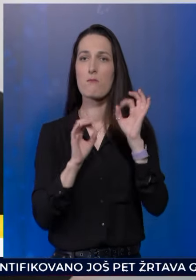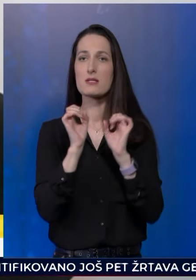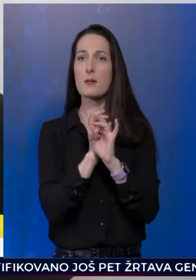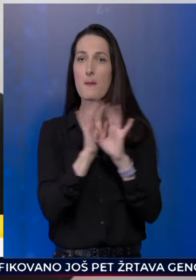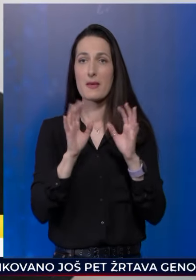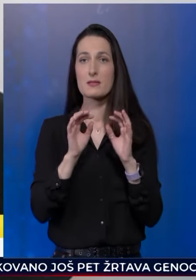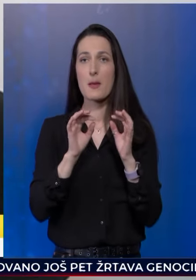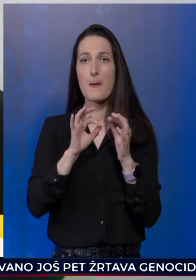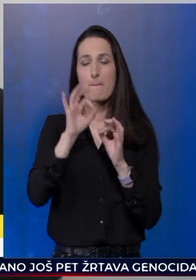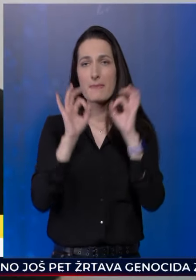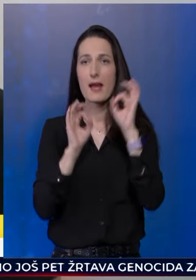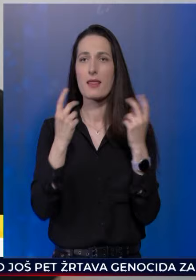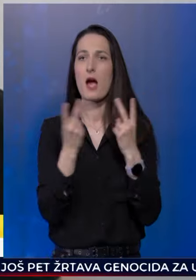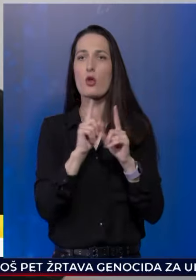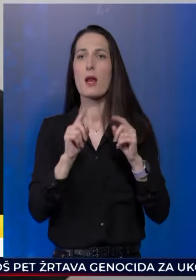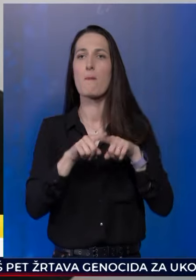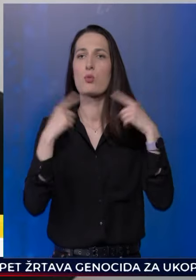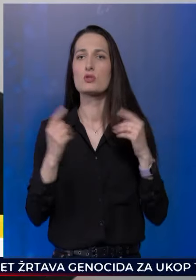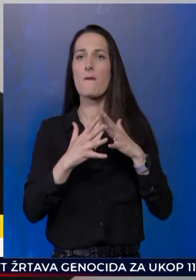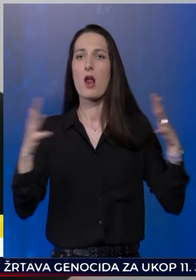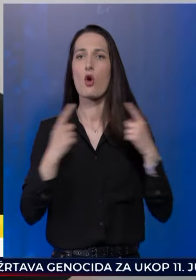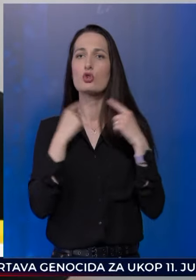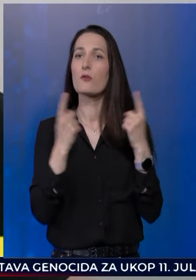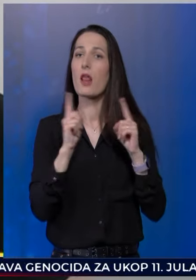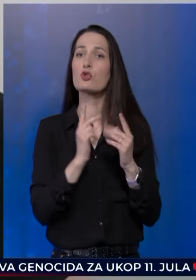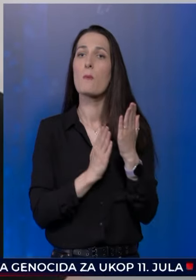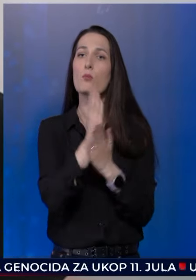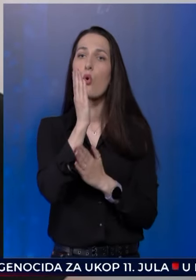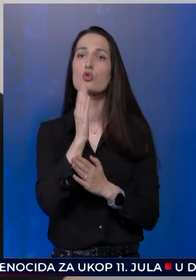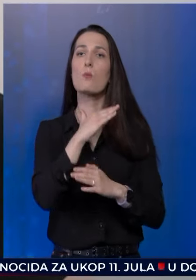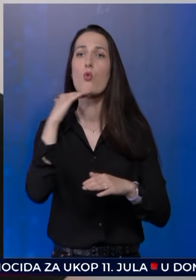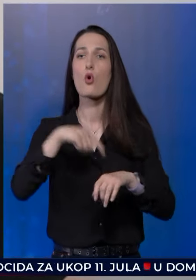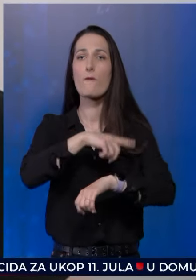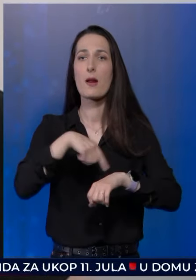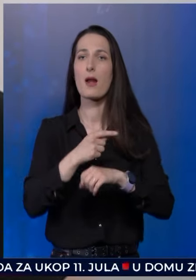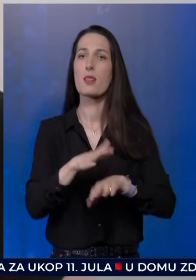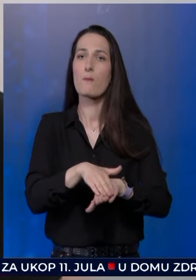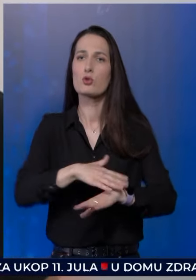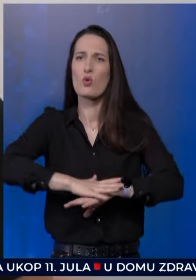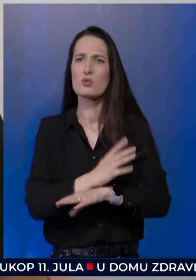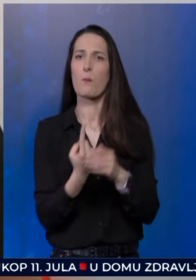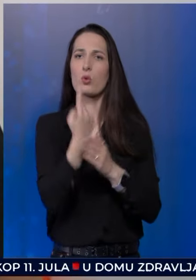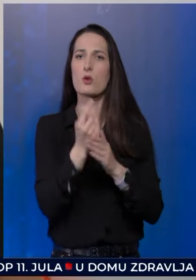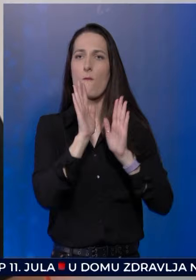velike oglašivače i neće proći mnogo vremena a da počnemo osjećati posljedice ovakve odluke. Kako rekoh,